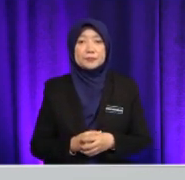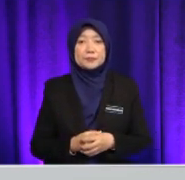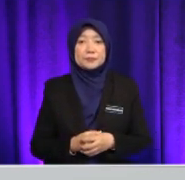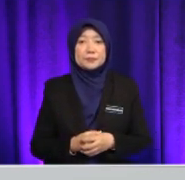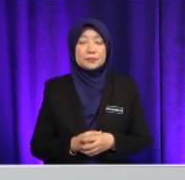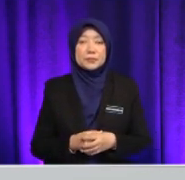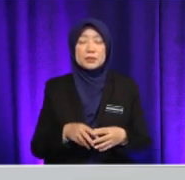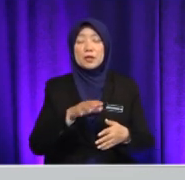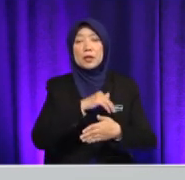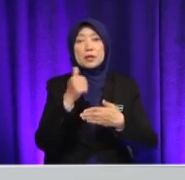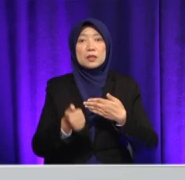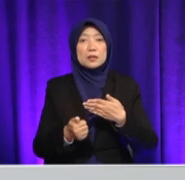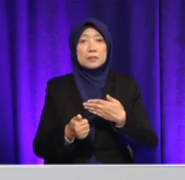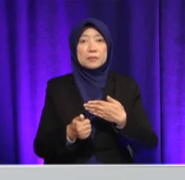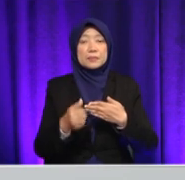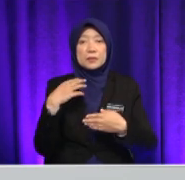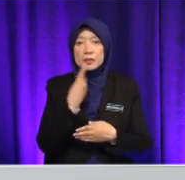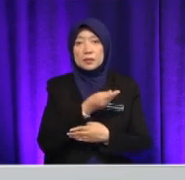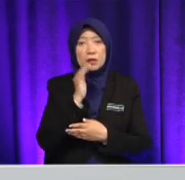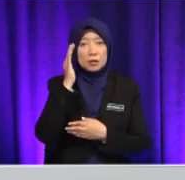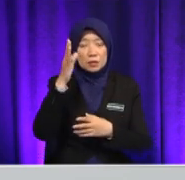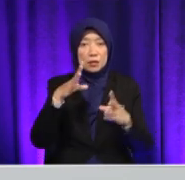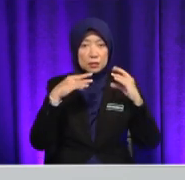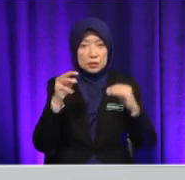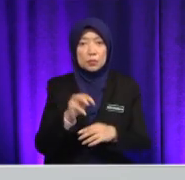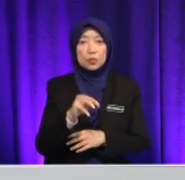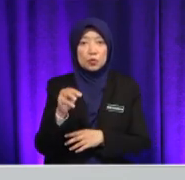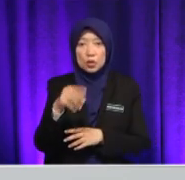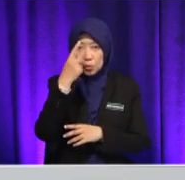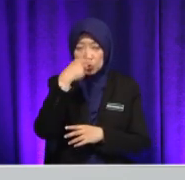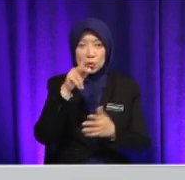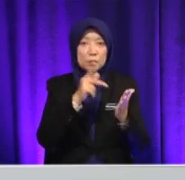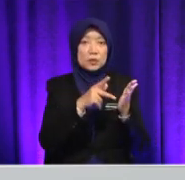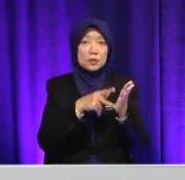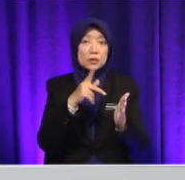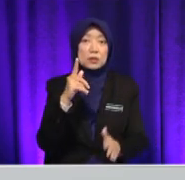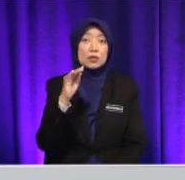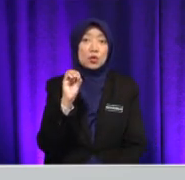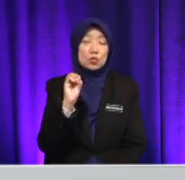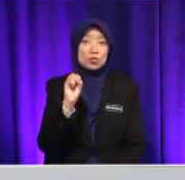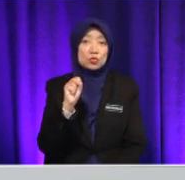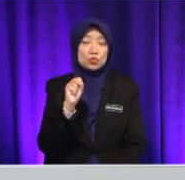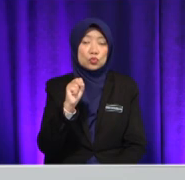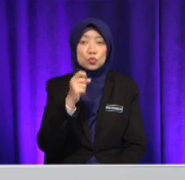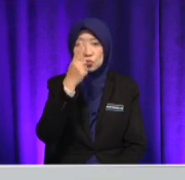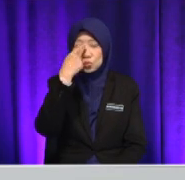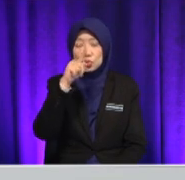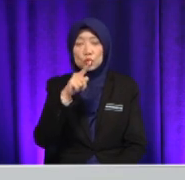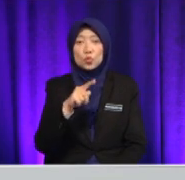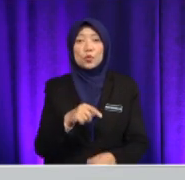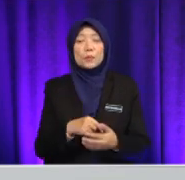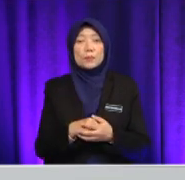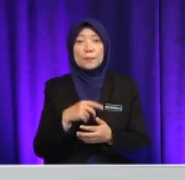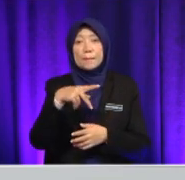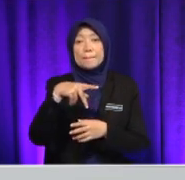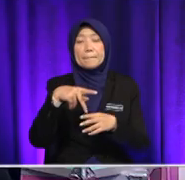yalas kali kita juga akan aja murid mutu pengiraan kosong itu untuk papa Tante akrilik